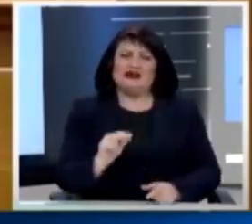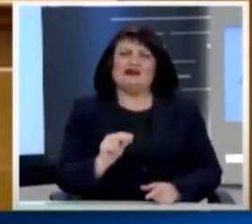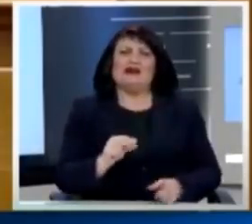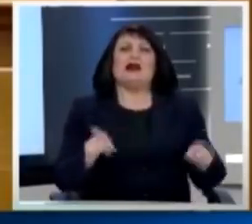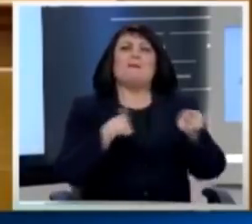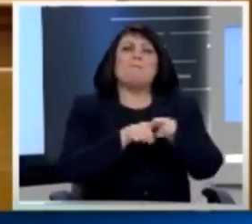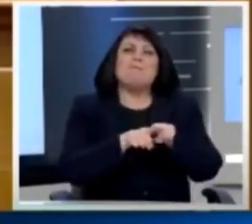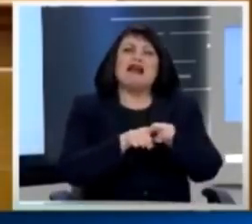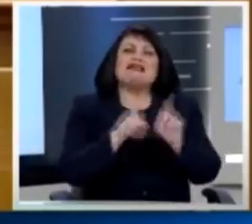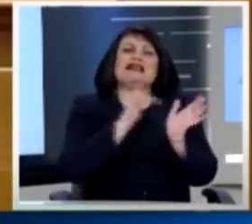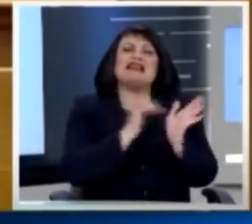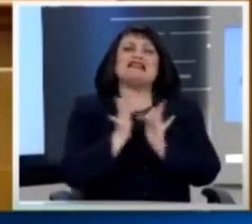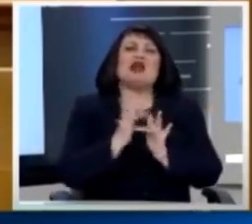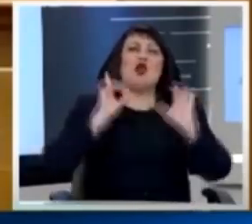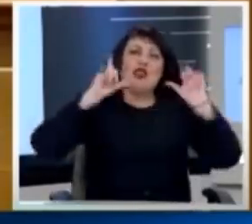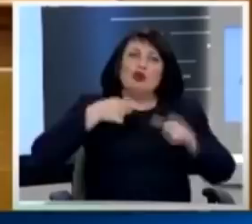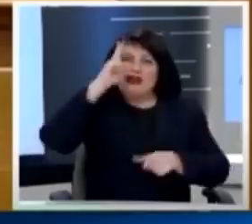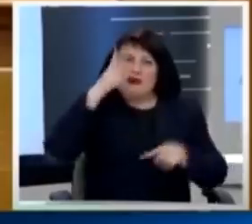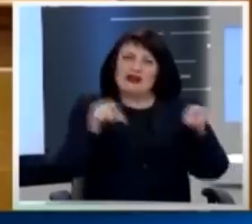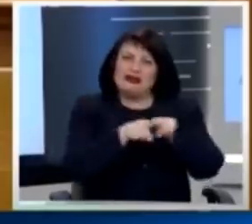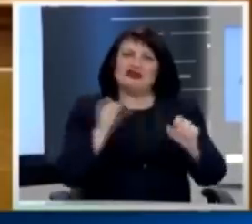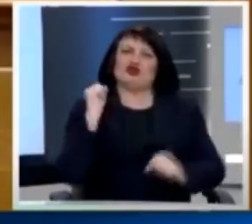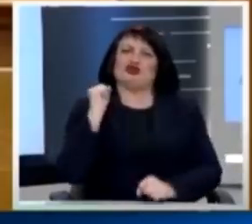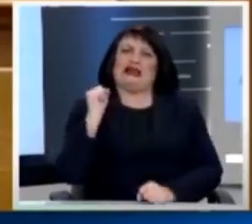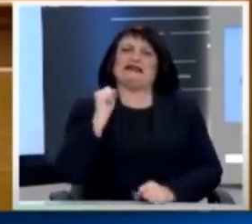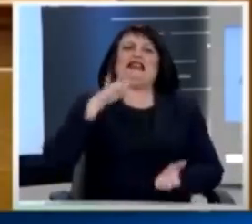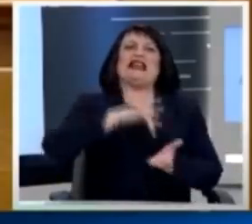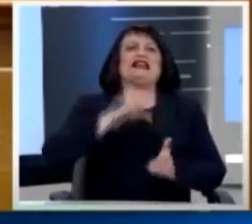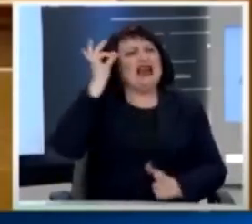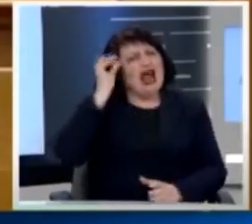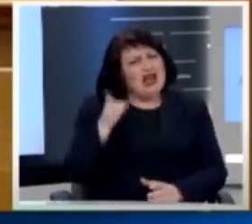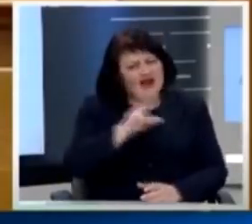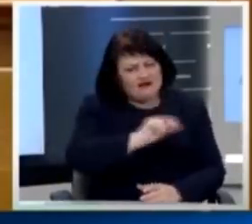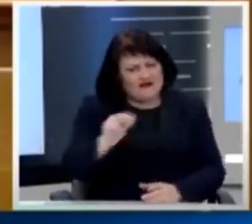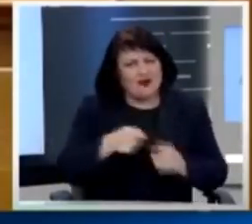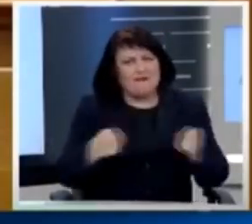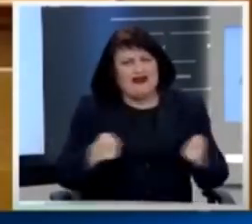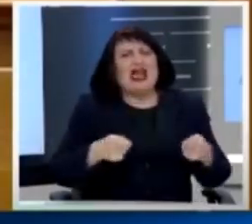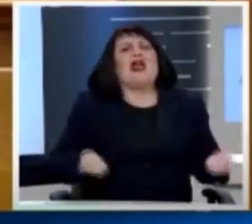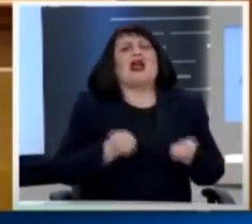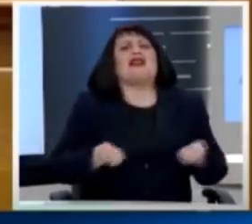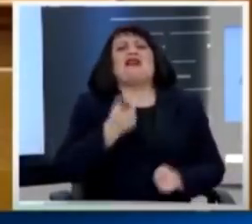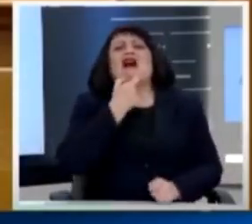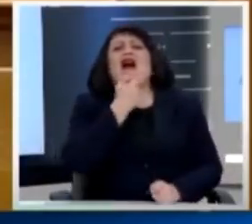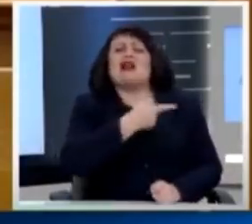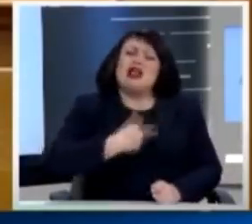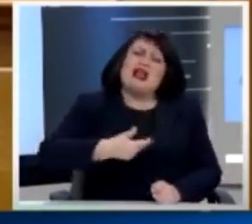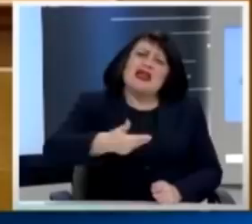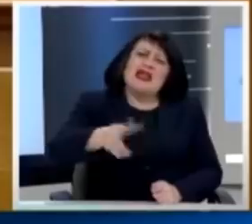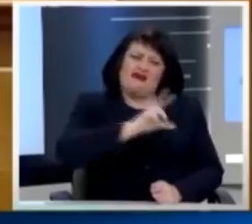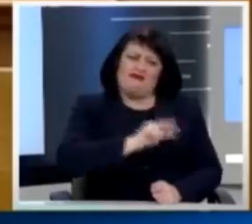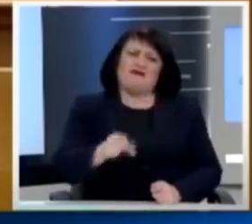τους χριστιανοδημοκράτες στη Γερμανία, οι σοσιαλιστές και οι κεντρώοι στη Γαλλία, οι εργατικοί στη Βρετανία και πάει